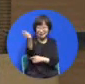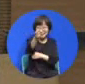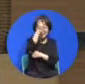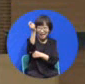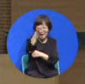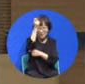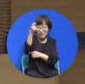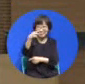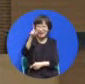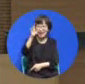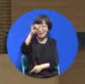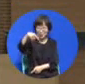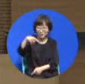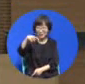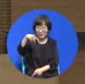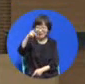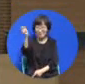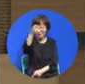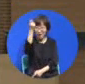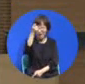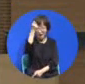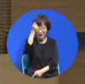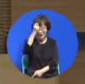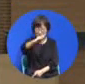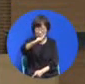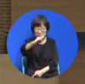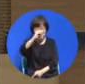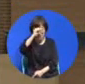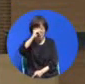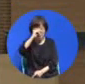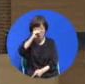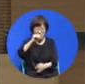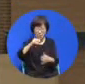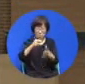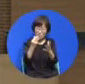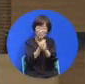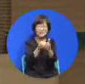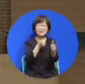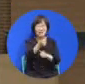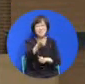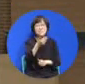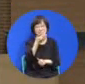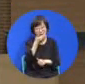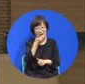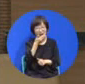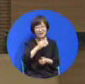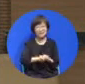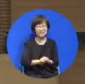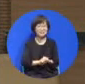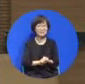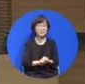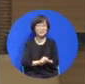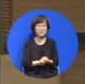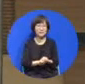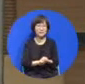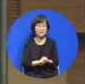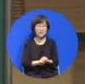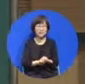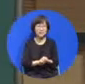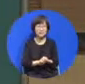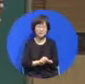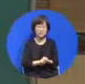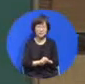Just be like David. 그럼 분명히 이깁니다. Then absolutely you'll prevail. 나와야 돼요. These kinds of remnants must arise. 안 그러면 얼마나 고생되나 하면